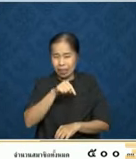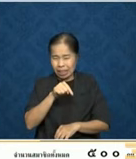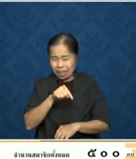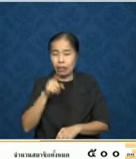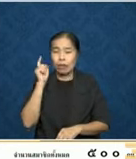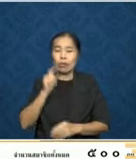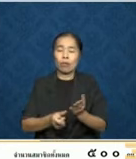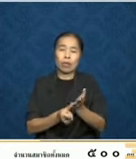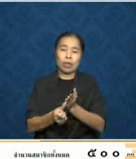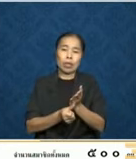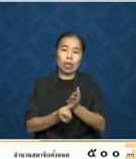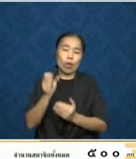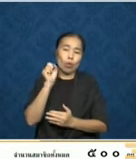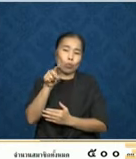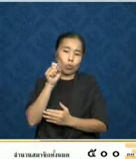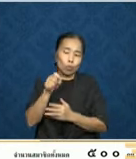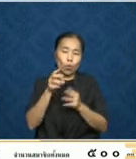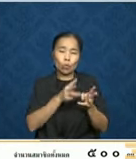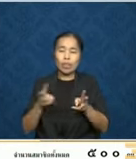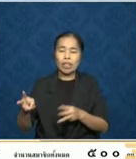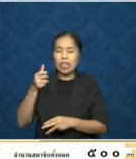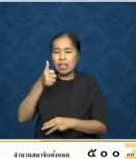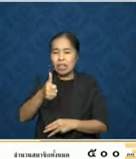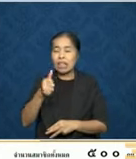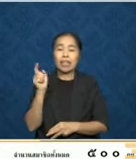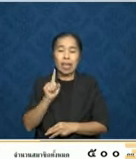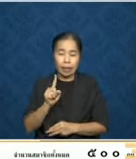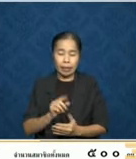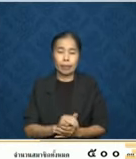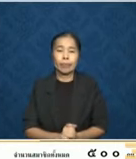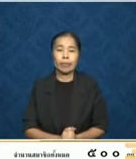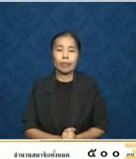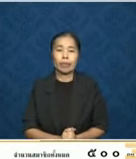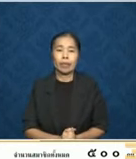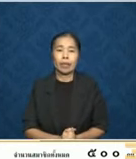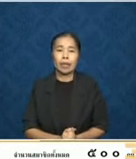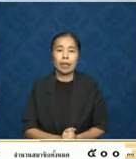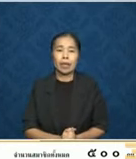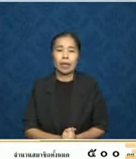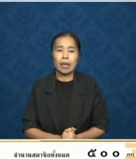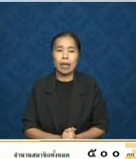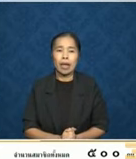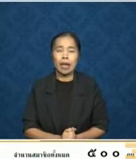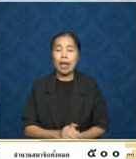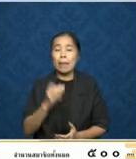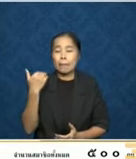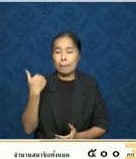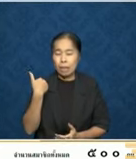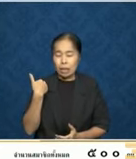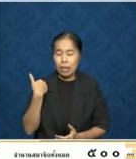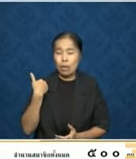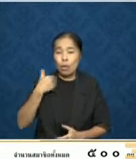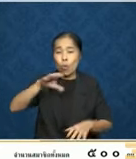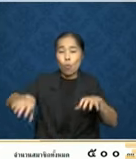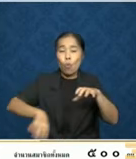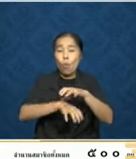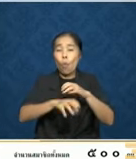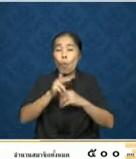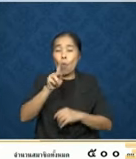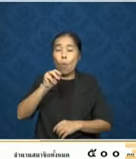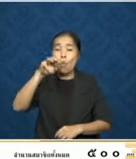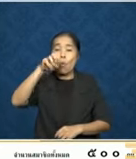างเร่งด่วนนะครับแล้วก็ถูกต้องนะครับมนาคามนี้มีกลุ่มก็เรียกว่าเป็นคลัสเตอร์อยู่5คลัสเตอร์นะครับซึ่ง